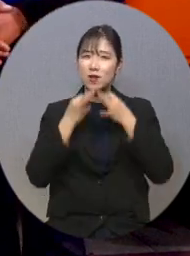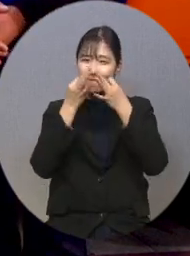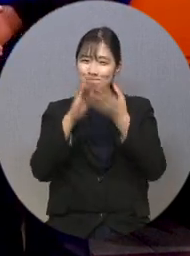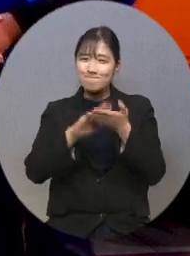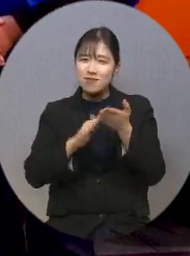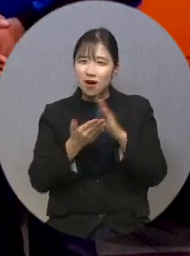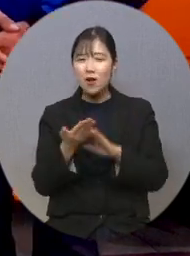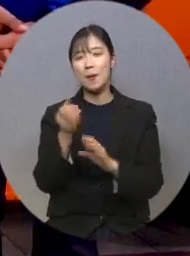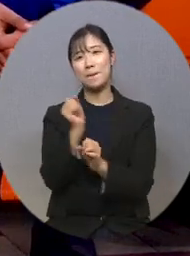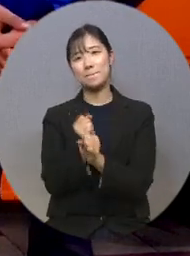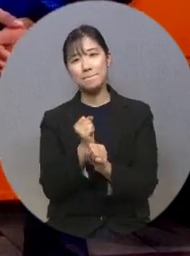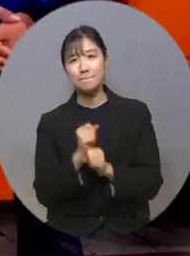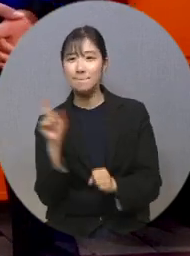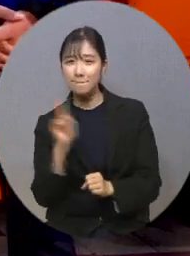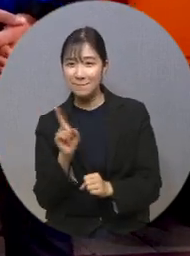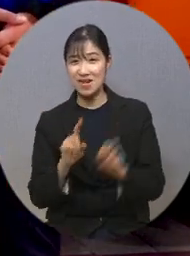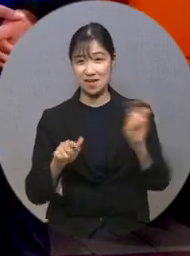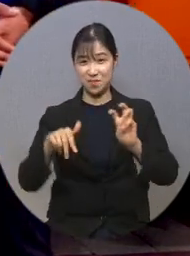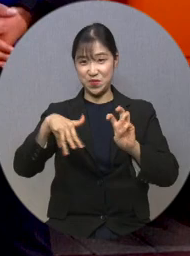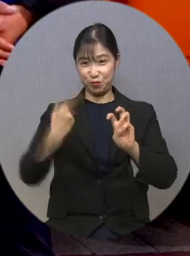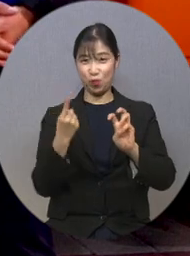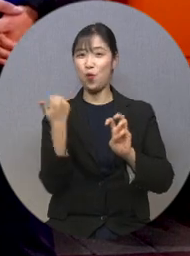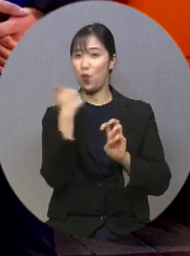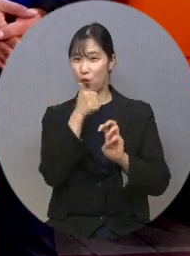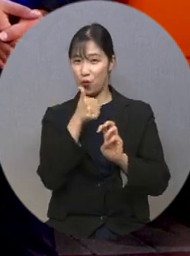가지고 만드셨는지. 자, 30초. 예. 자,